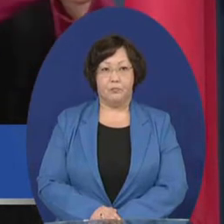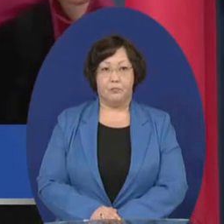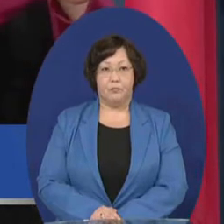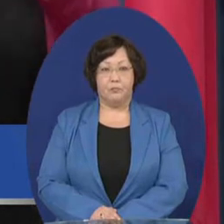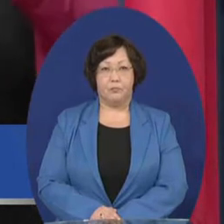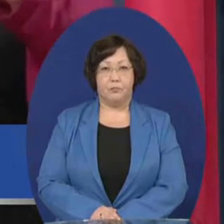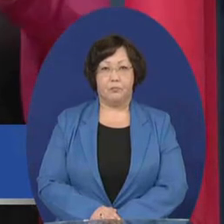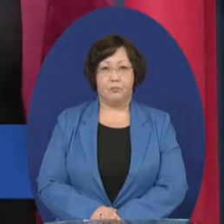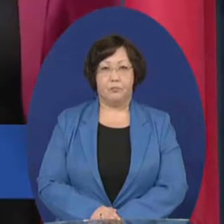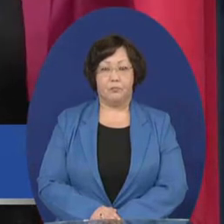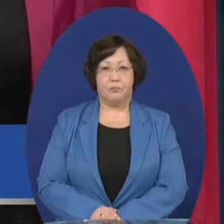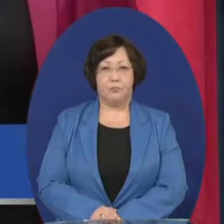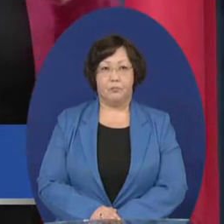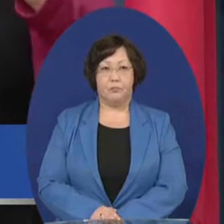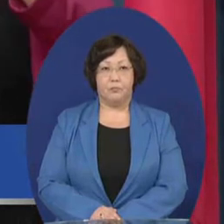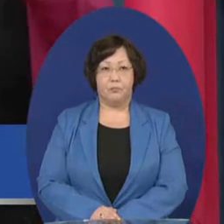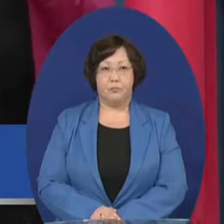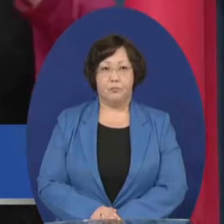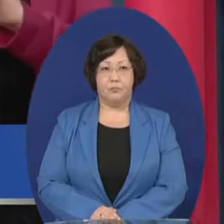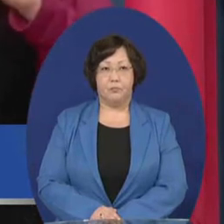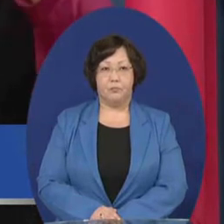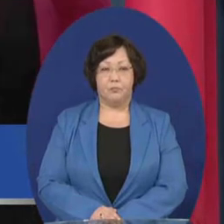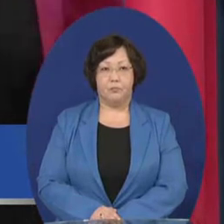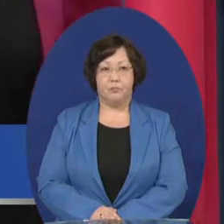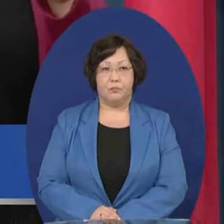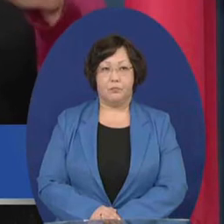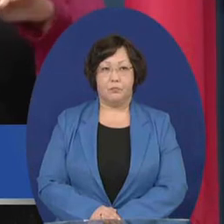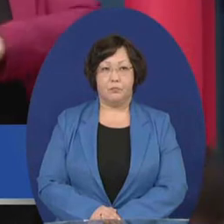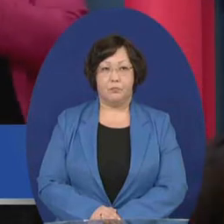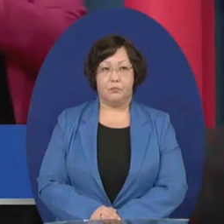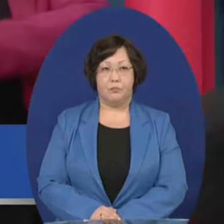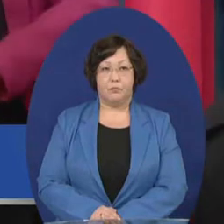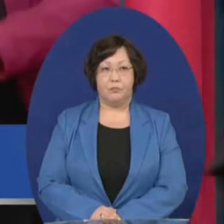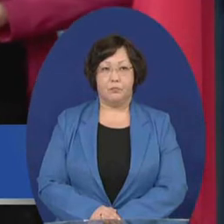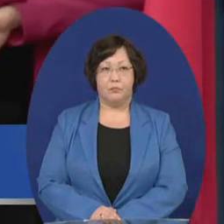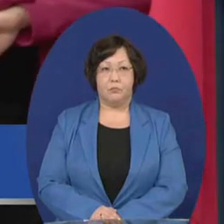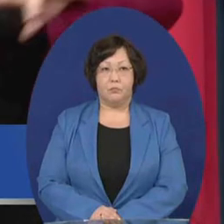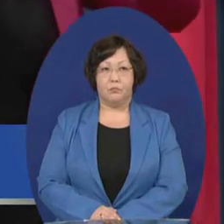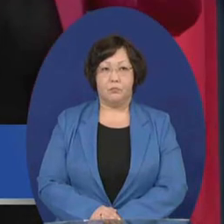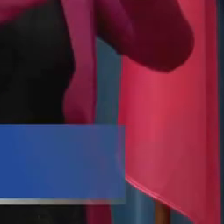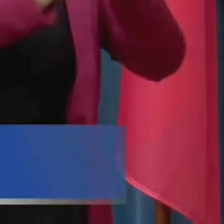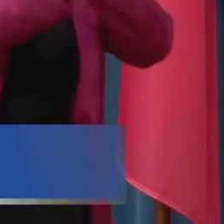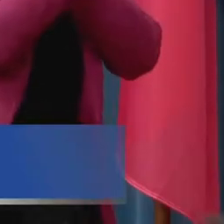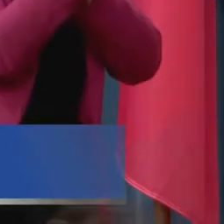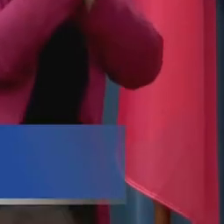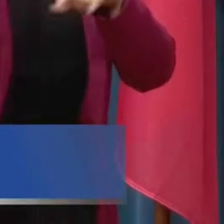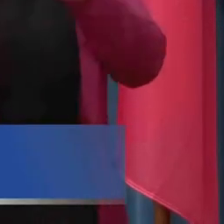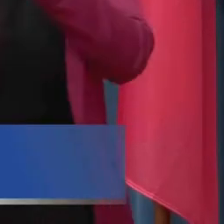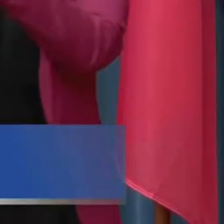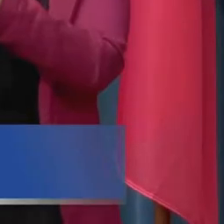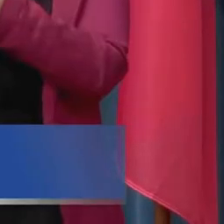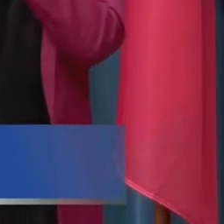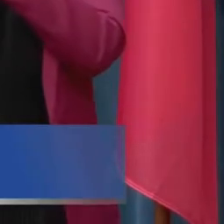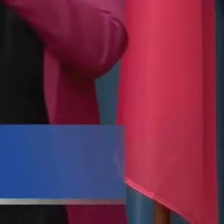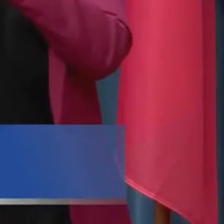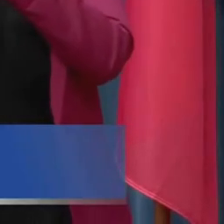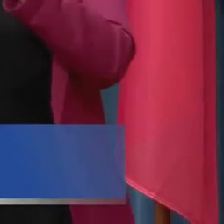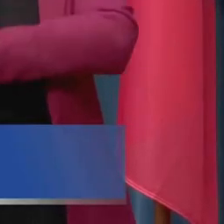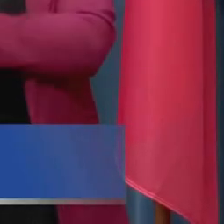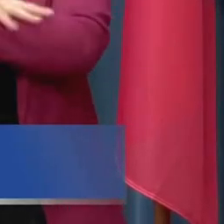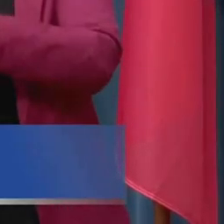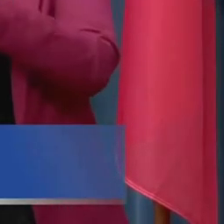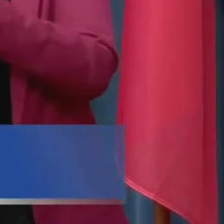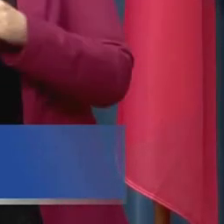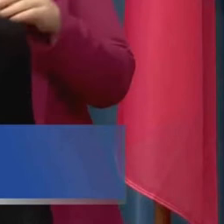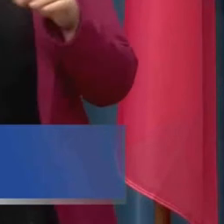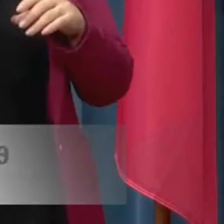14-нд одоо танхимаар болон цахимаар одоо хичээлүүлэх юм шийдвэр гаргалаа. Гэхдээ энэ бол 2 сарын 14-нд эхлээд